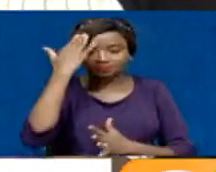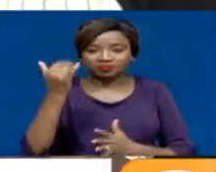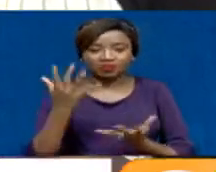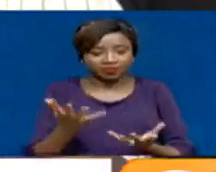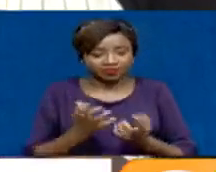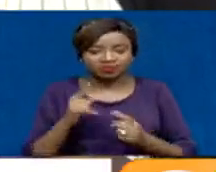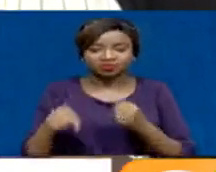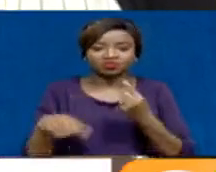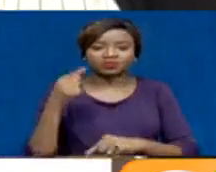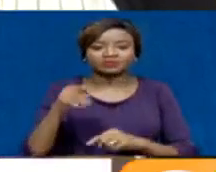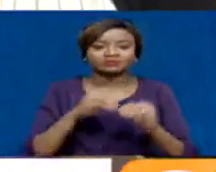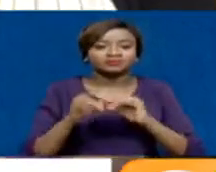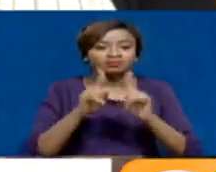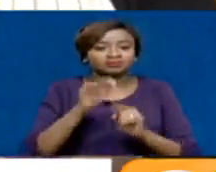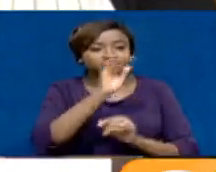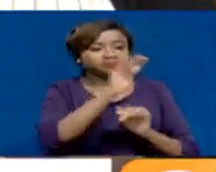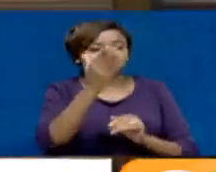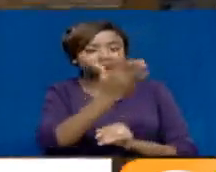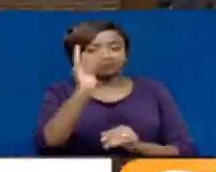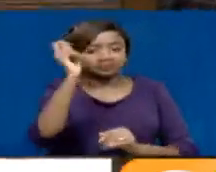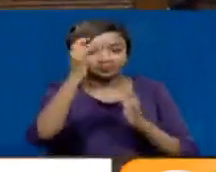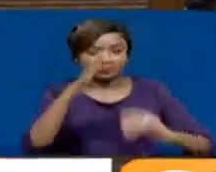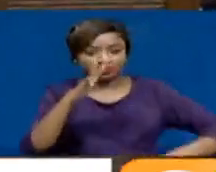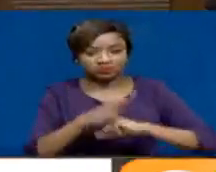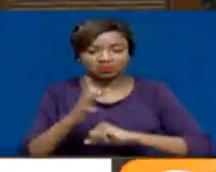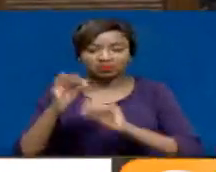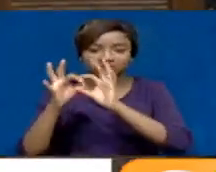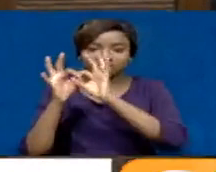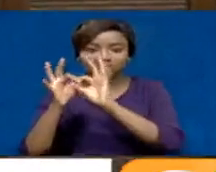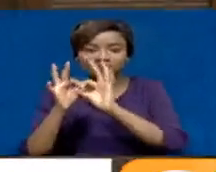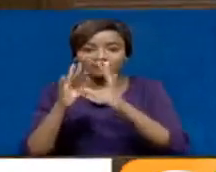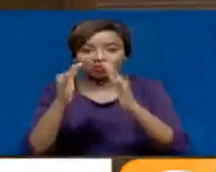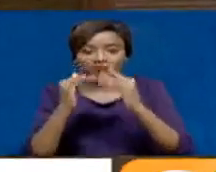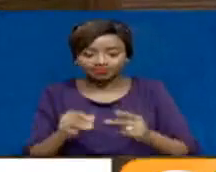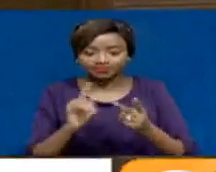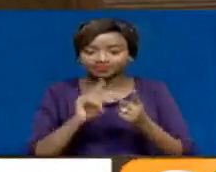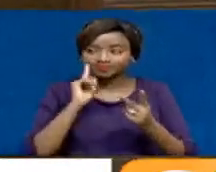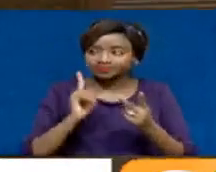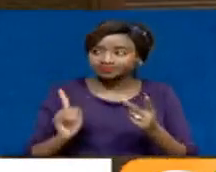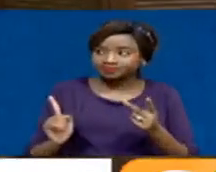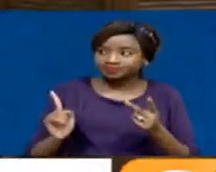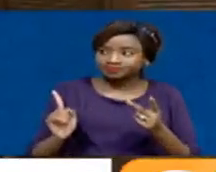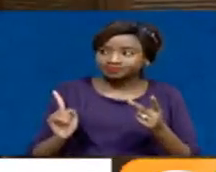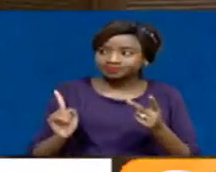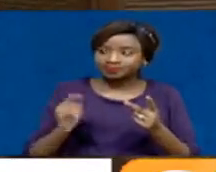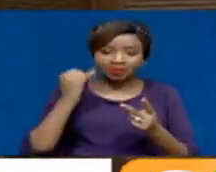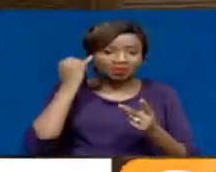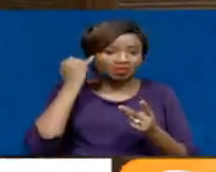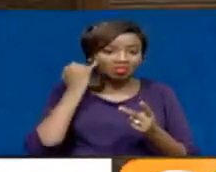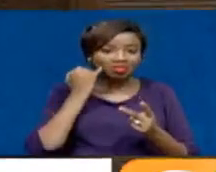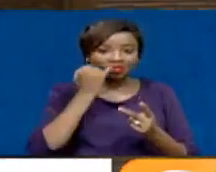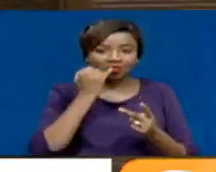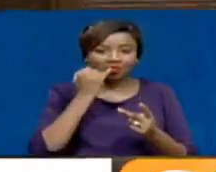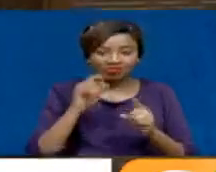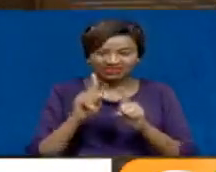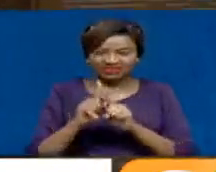win, and we are asking Kenyans to support us as Azimio. Kisha gavana wa kaunti ya Mombasa Ali Hassan Joho, ambaye pia ni naibu kinara